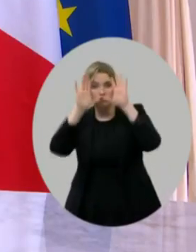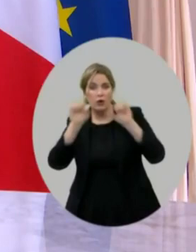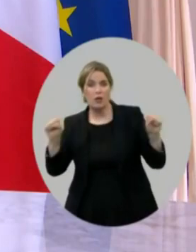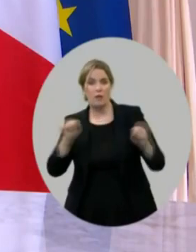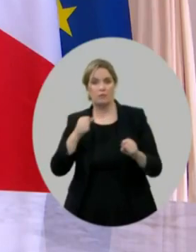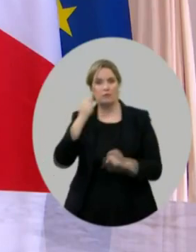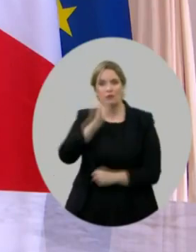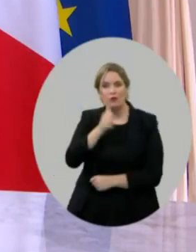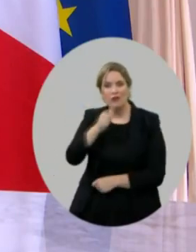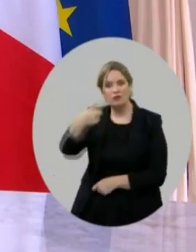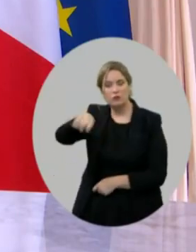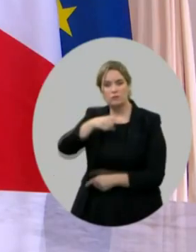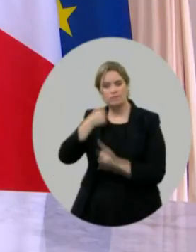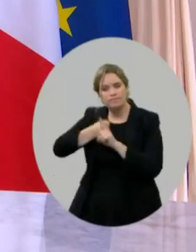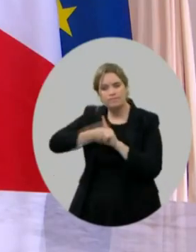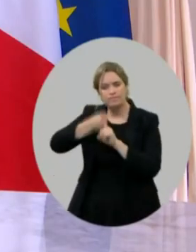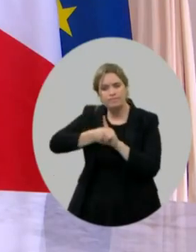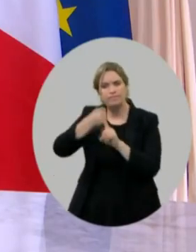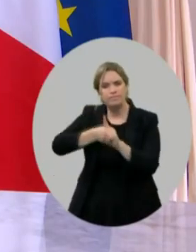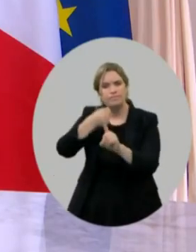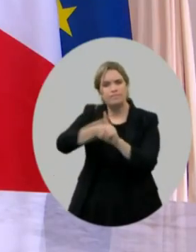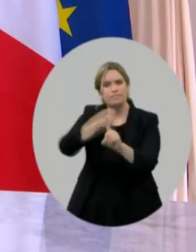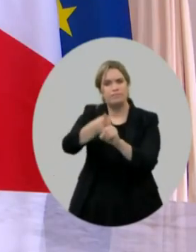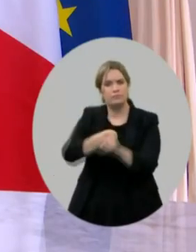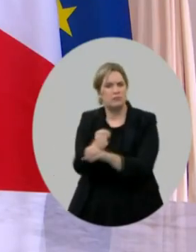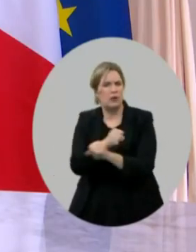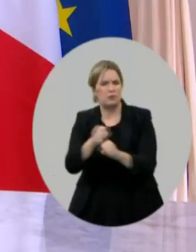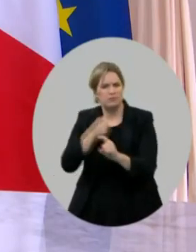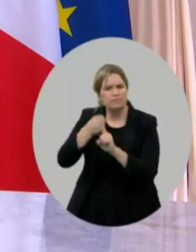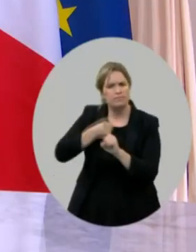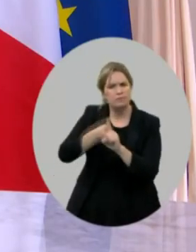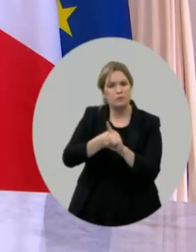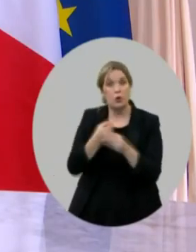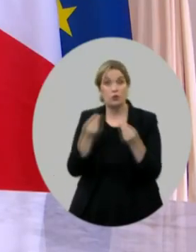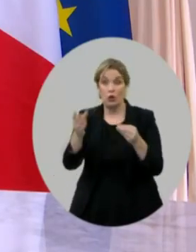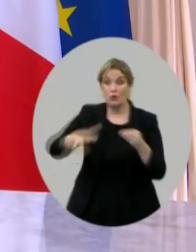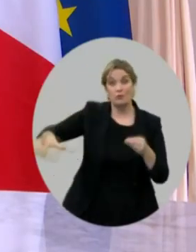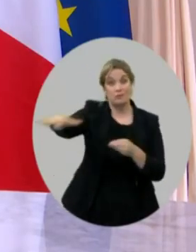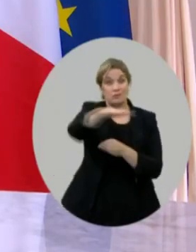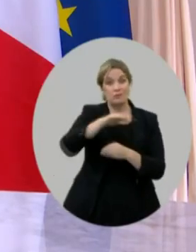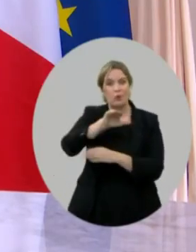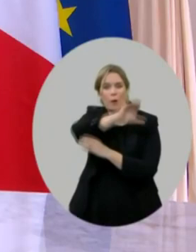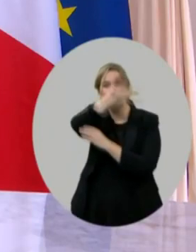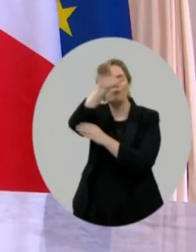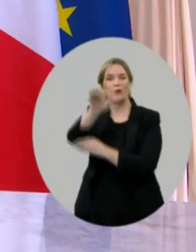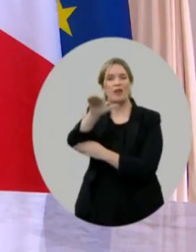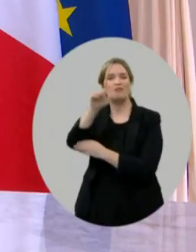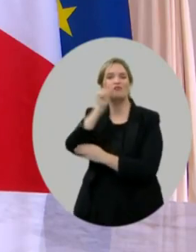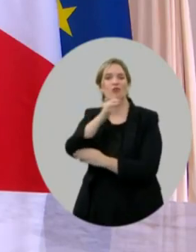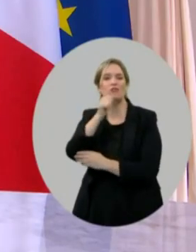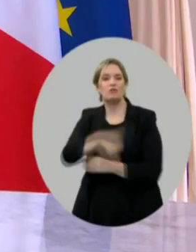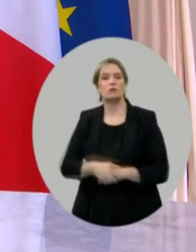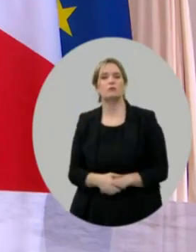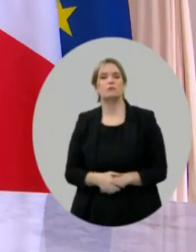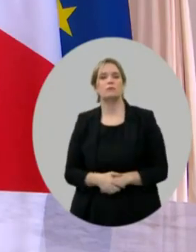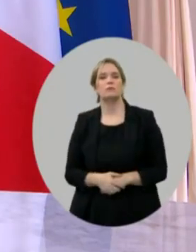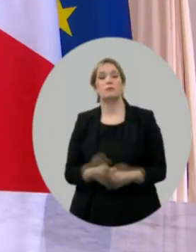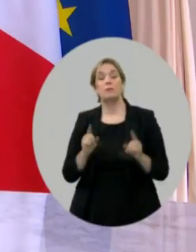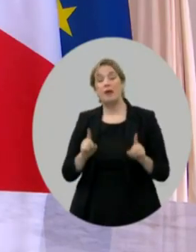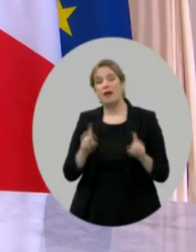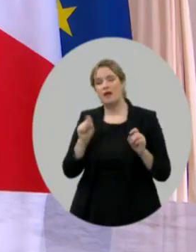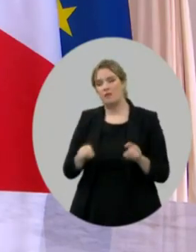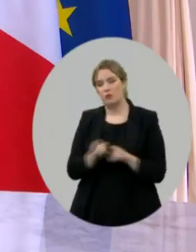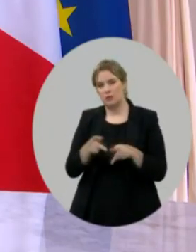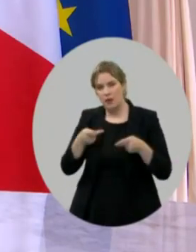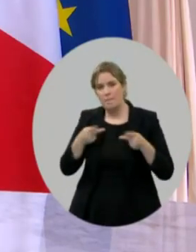luttent contre ce terrorisme islamiste et vous protègent au quotidien. Mais c'est la paix qu'il nous faut